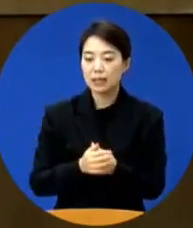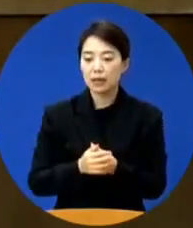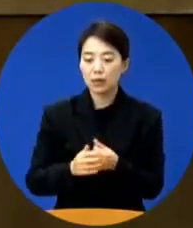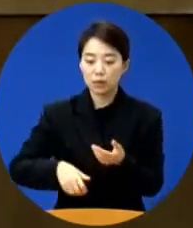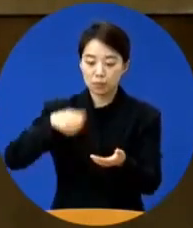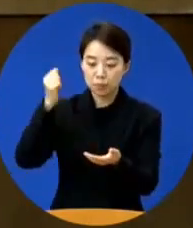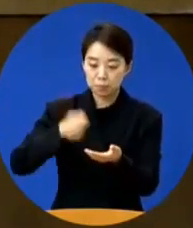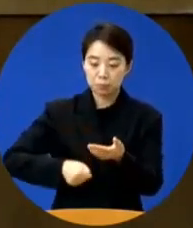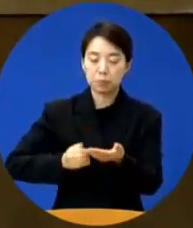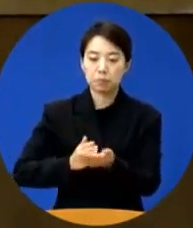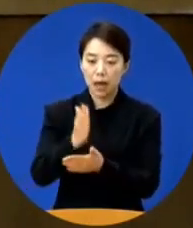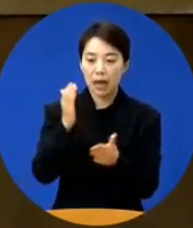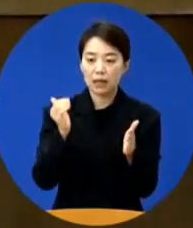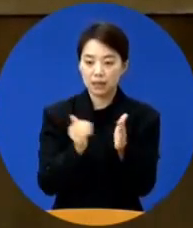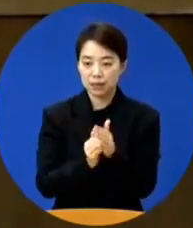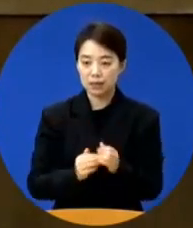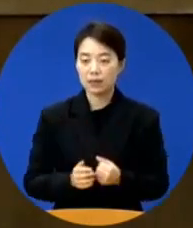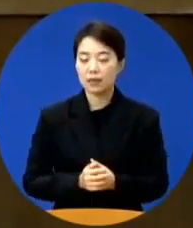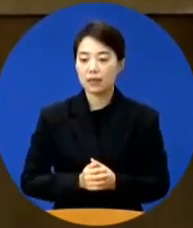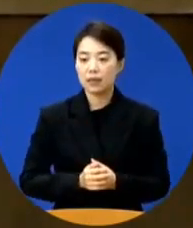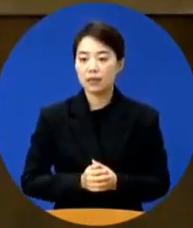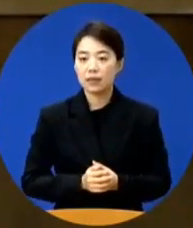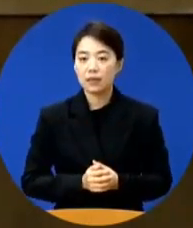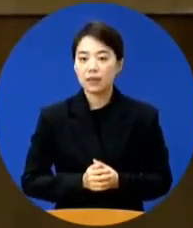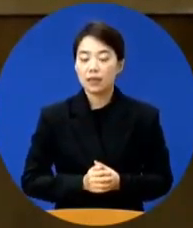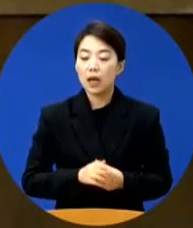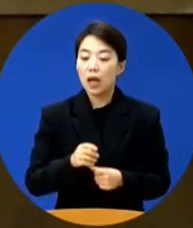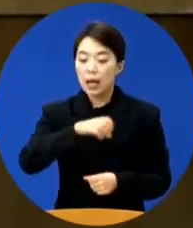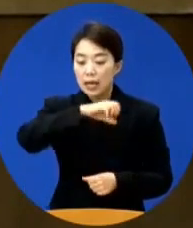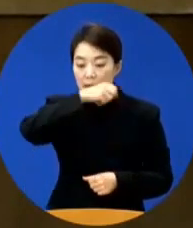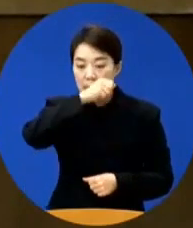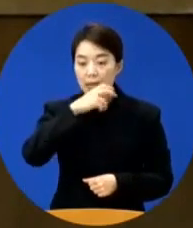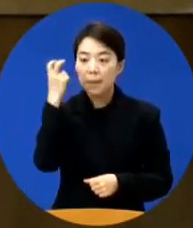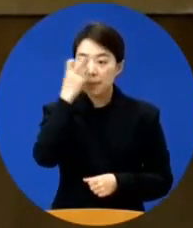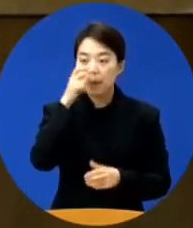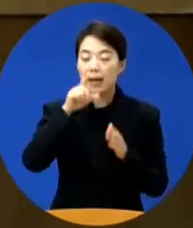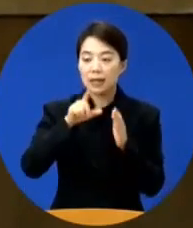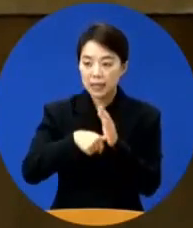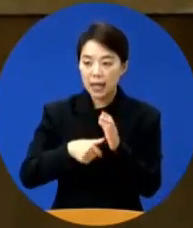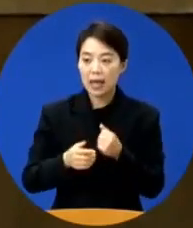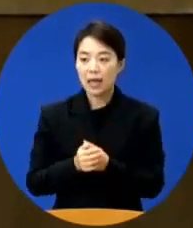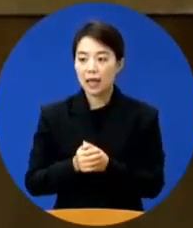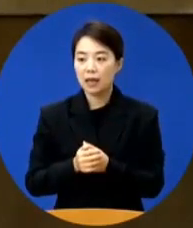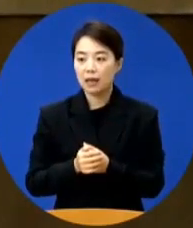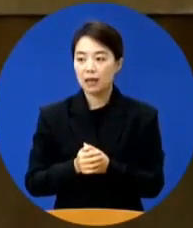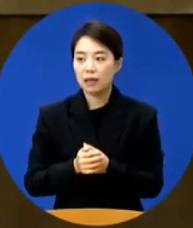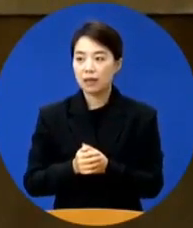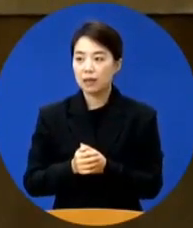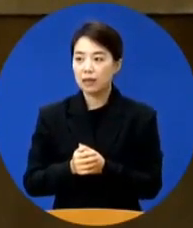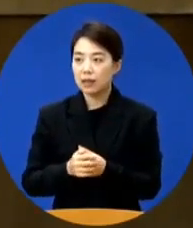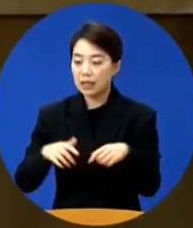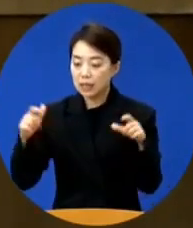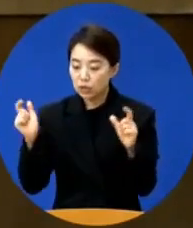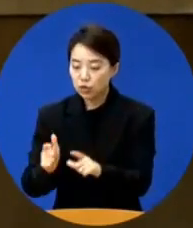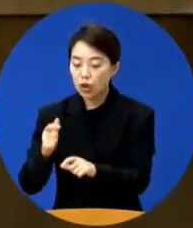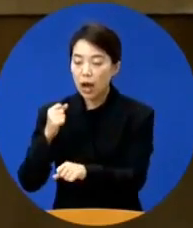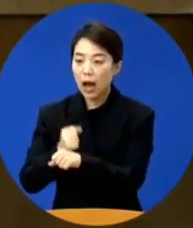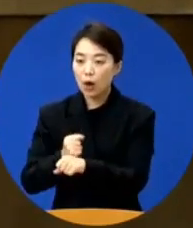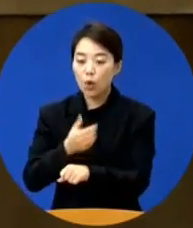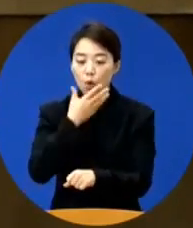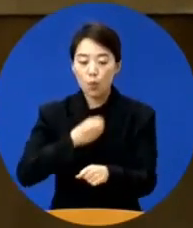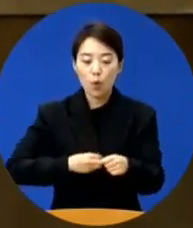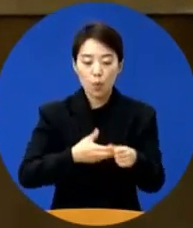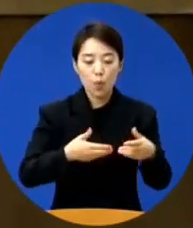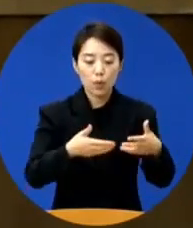되었습니다. 본 의원은 본 예산 심사 시 자진삭감하고 선결사항인 보건복지부